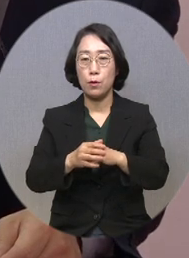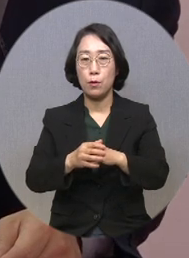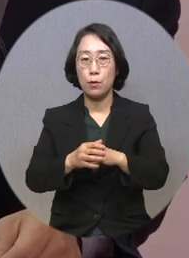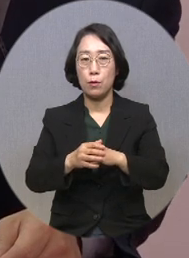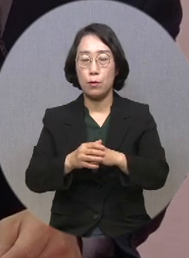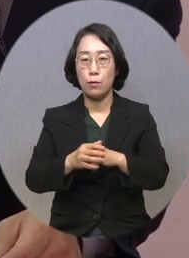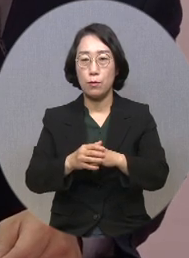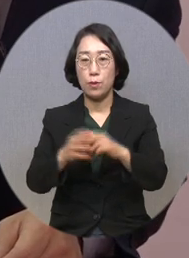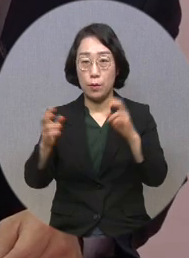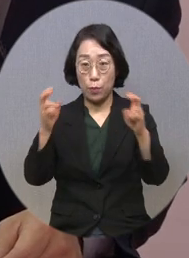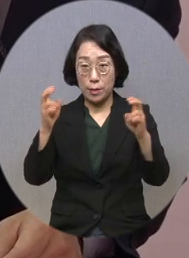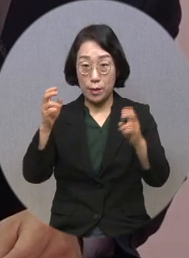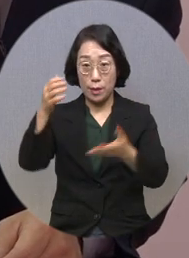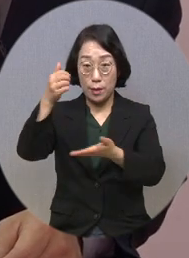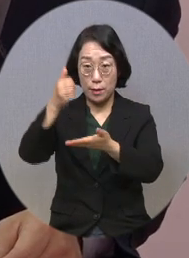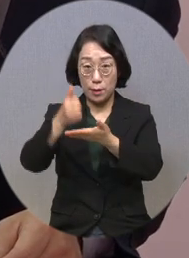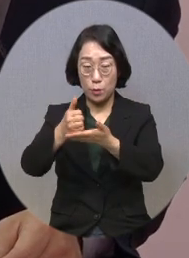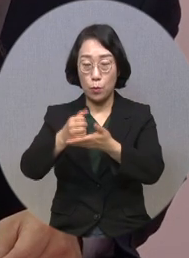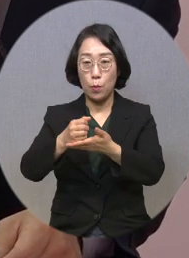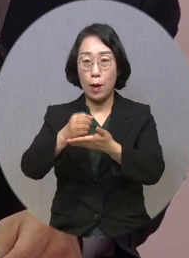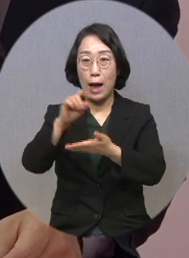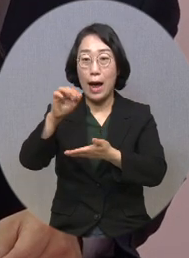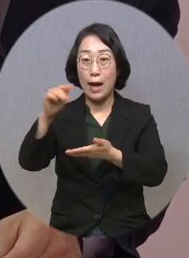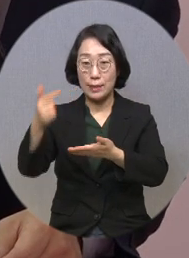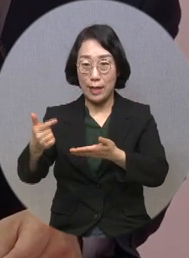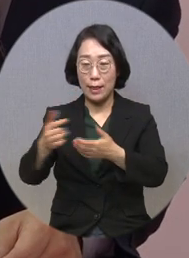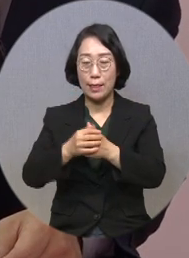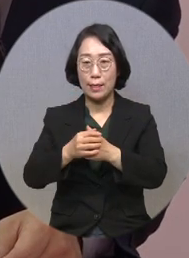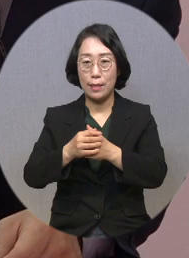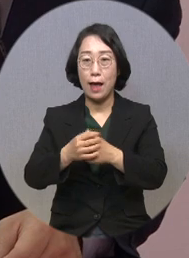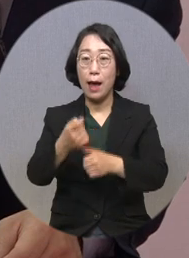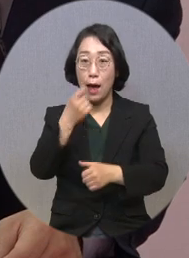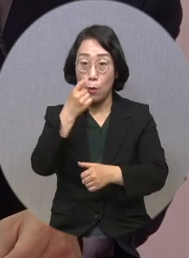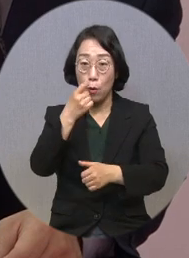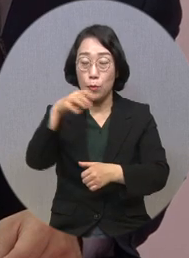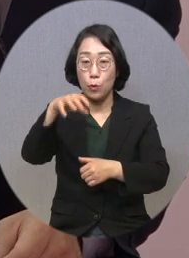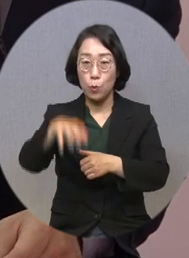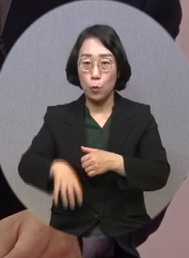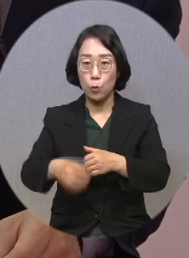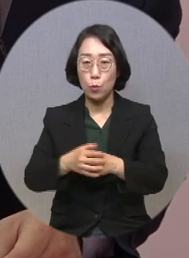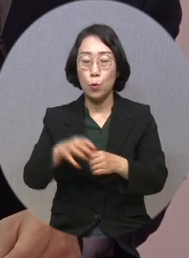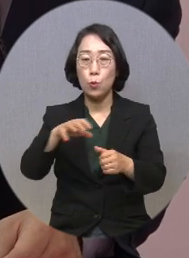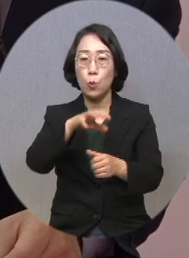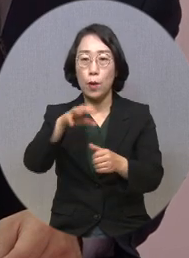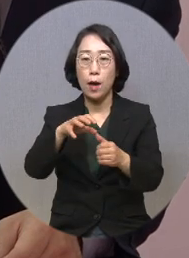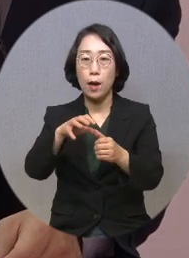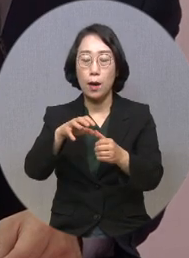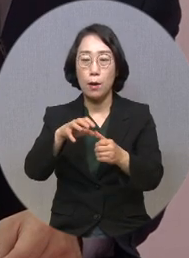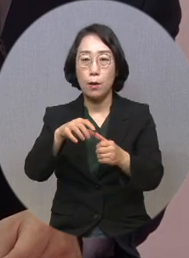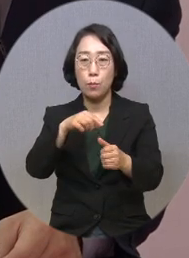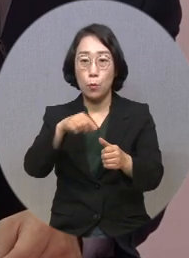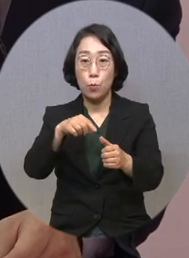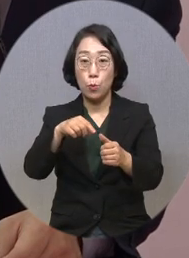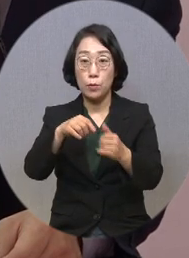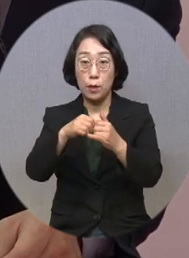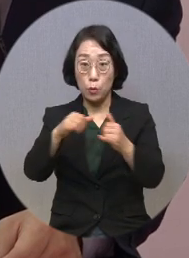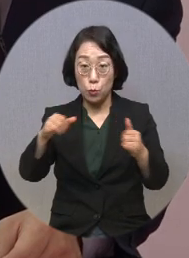헬스케어텍 대표이사님이시자 아산 온양간호학원 그리고 요양보호사 교육원